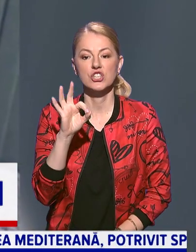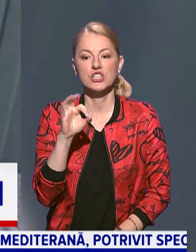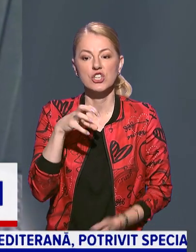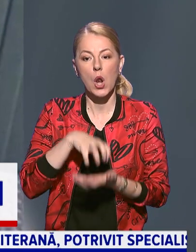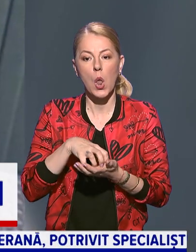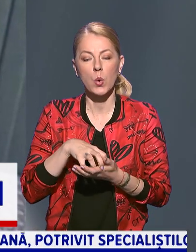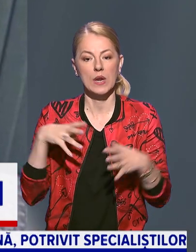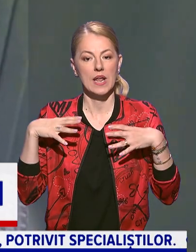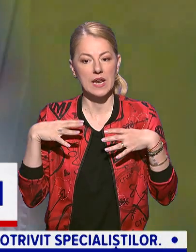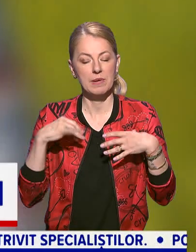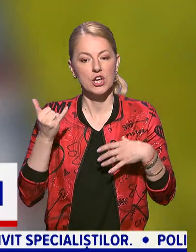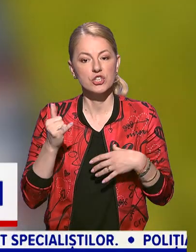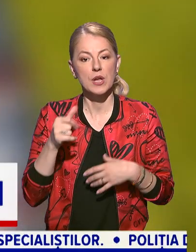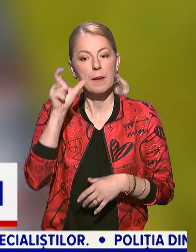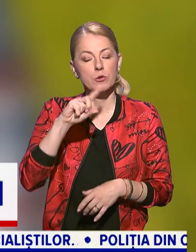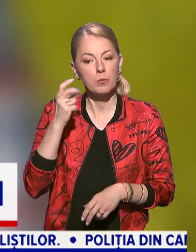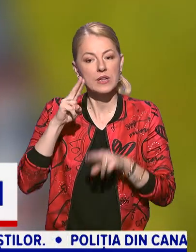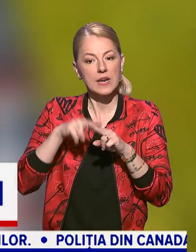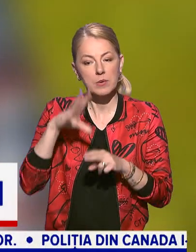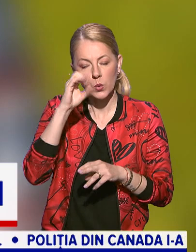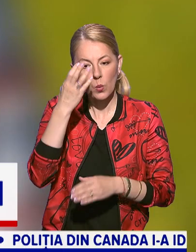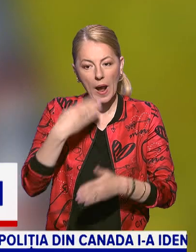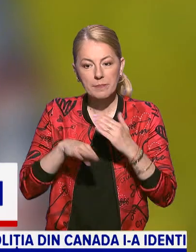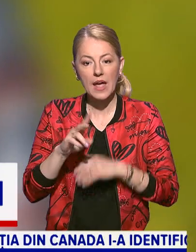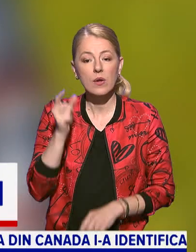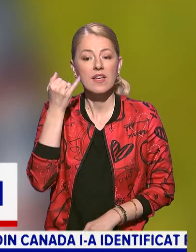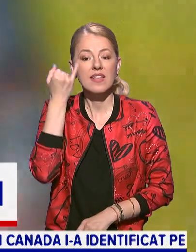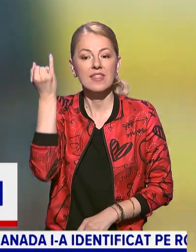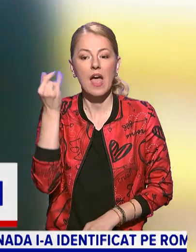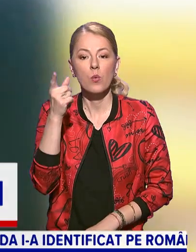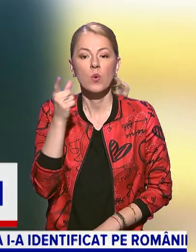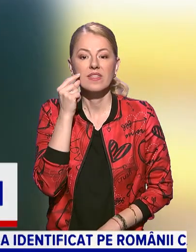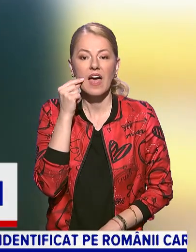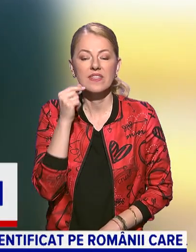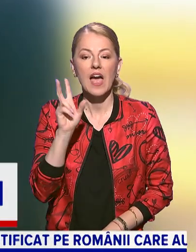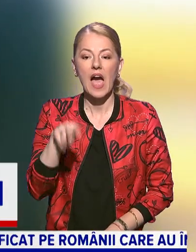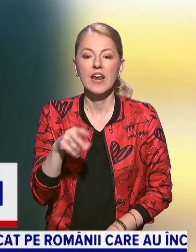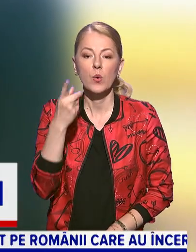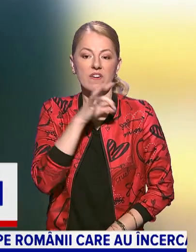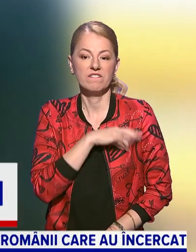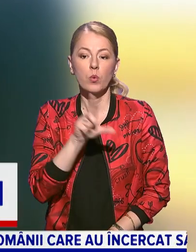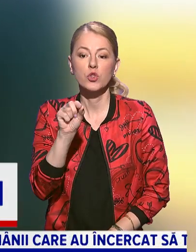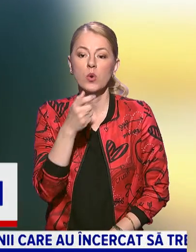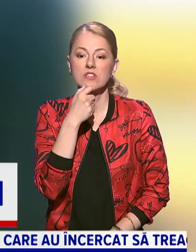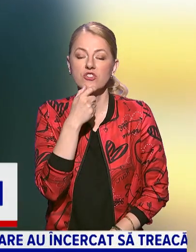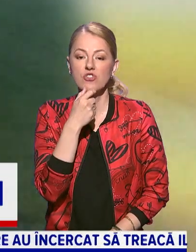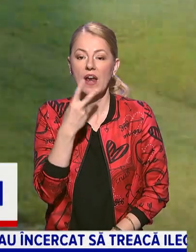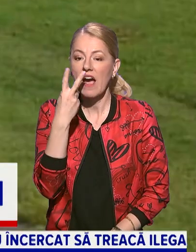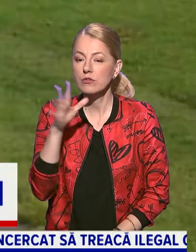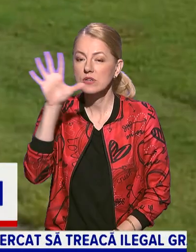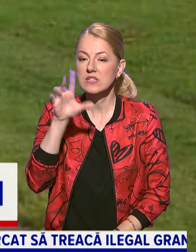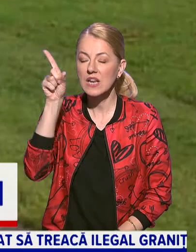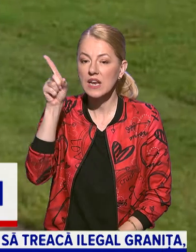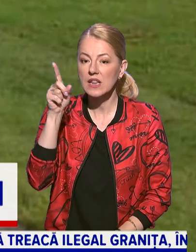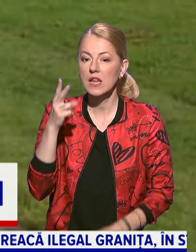pot sta aici și pe timpul nopții. A fost ideea unui tată care de 20 de ani își îngrijește fiul, iar modelul vine din Scoția, unde după ani de